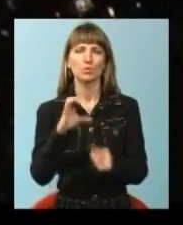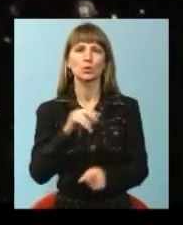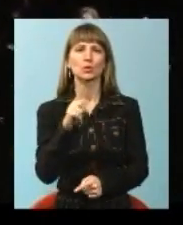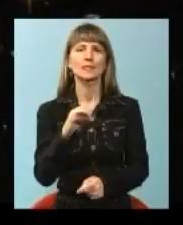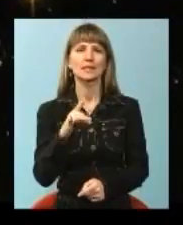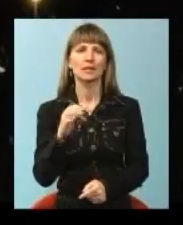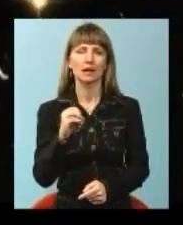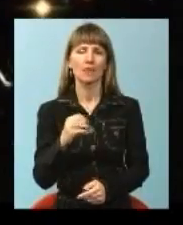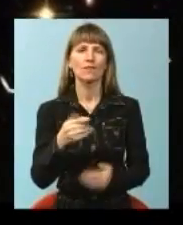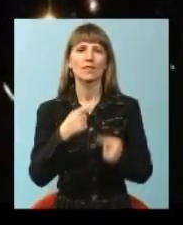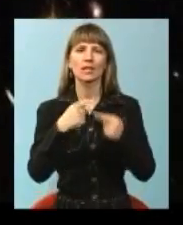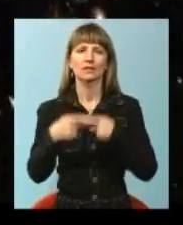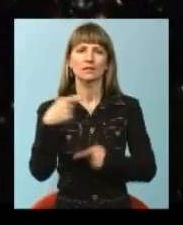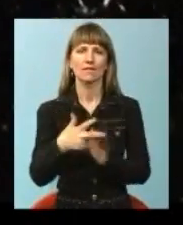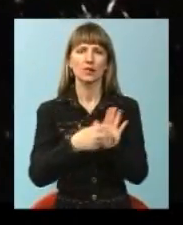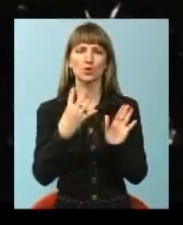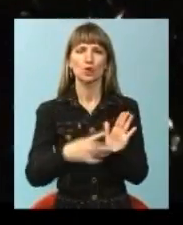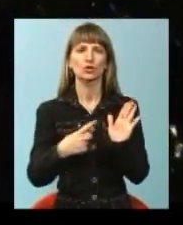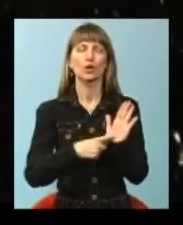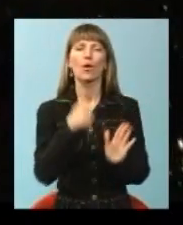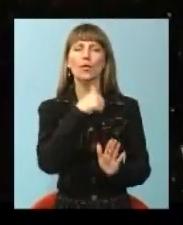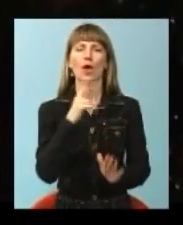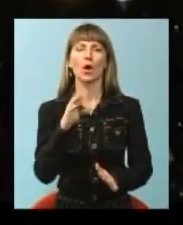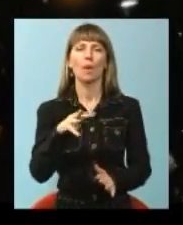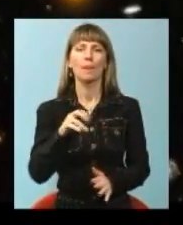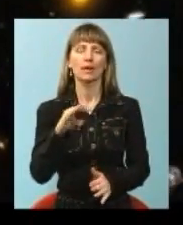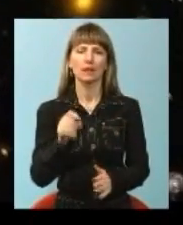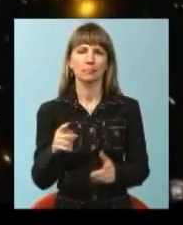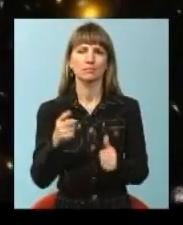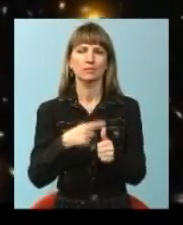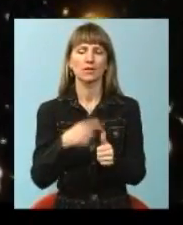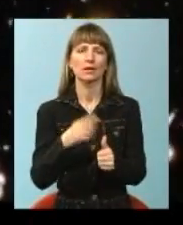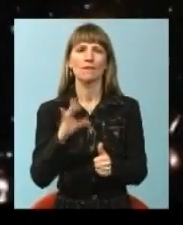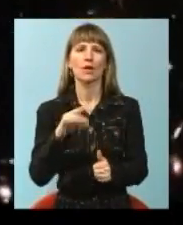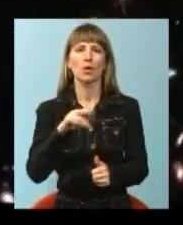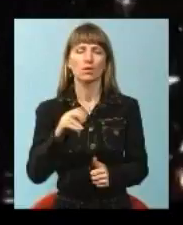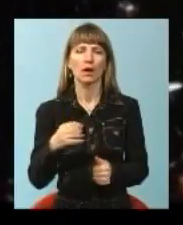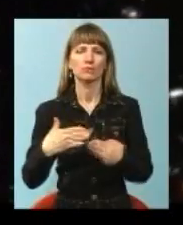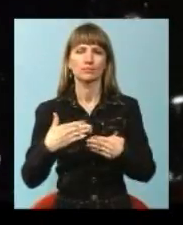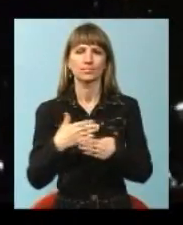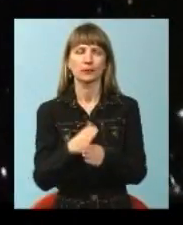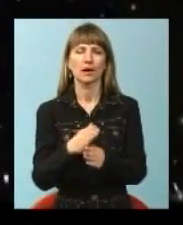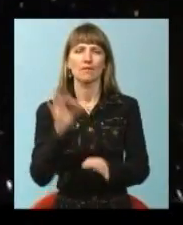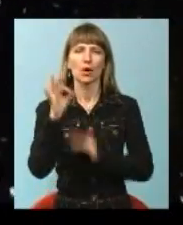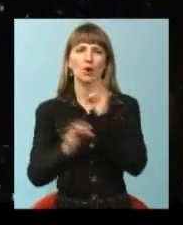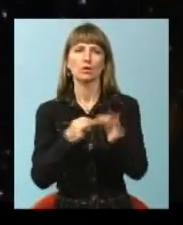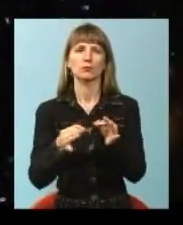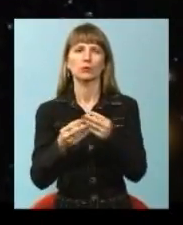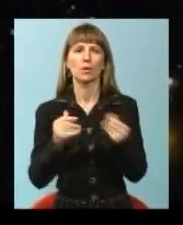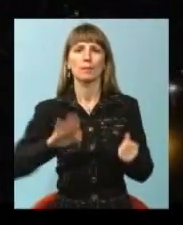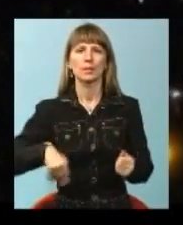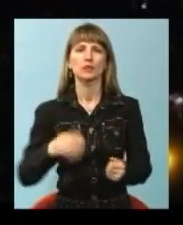далекому 1846 році комета під назвою Біела розпалася у космічному просторі, після чого на